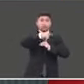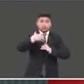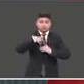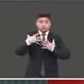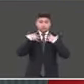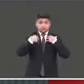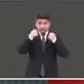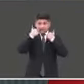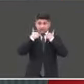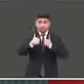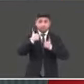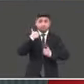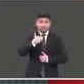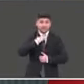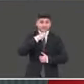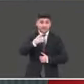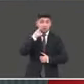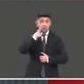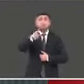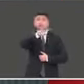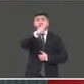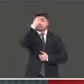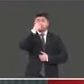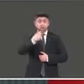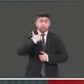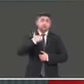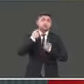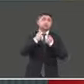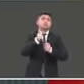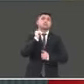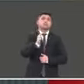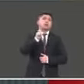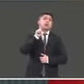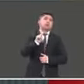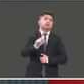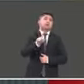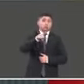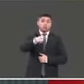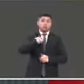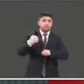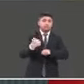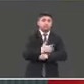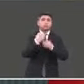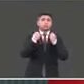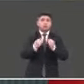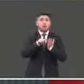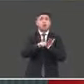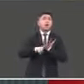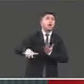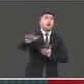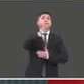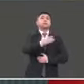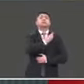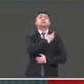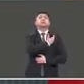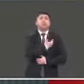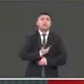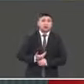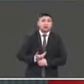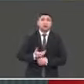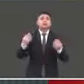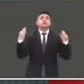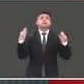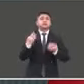elde edilene kadar bu tedbirlerde ısrarlı olmalıyız bu duygularla hepinize sevgilerimi